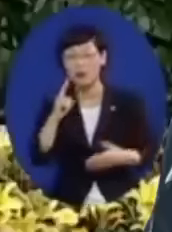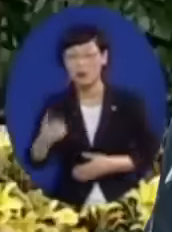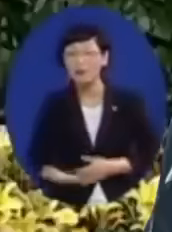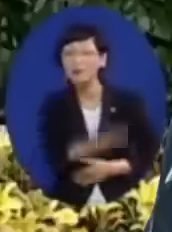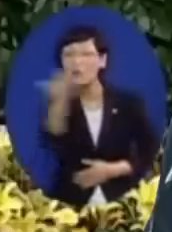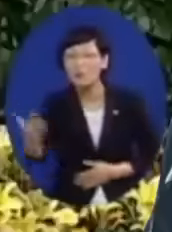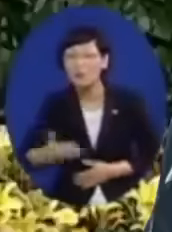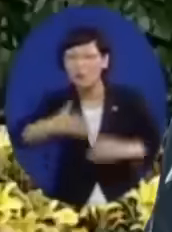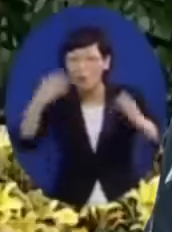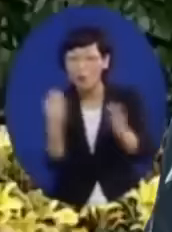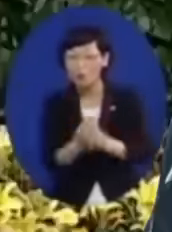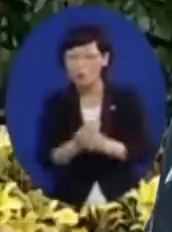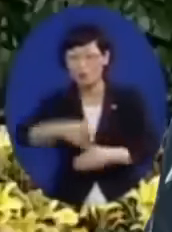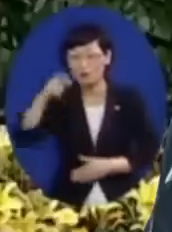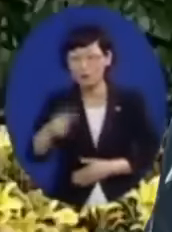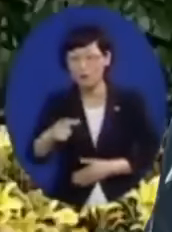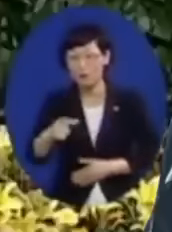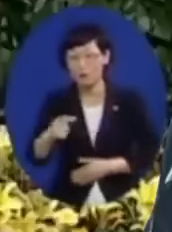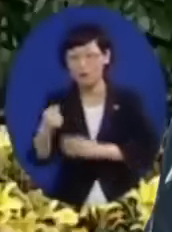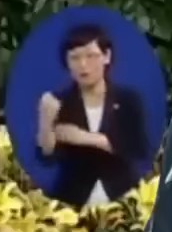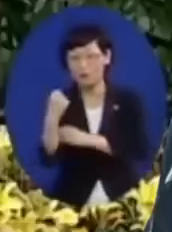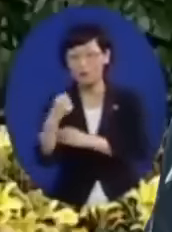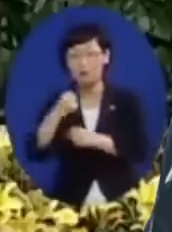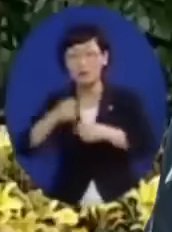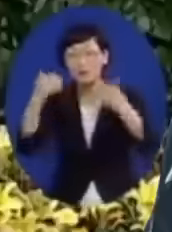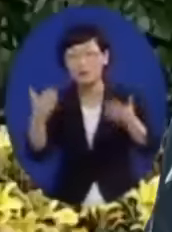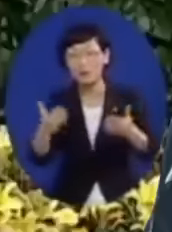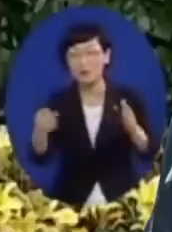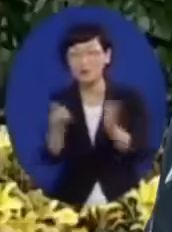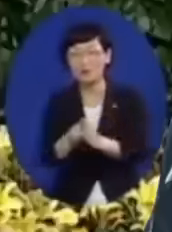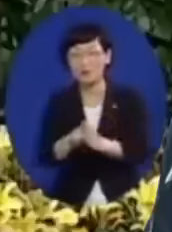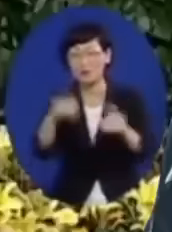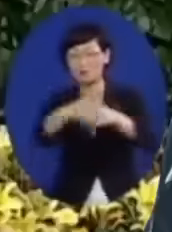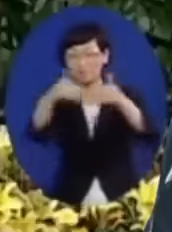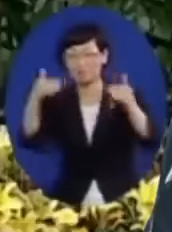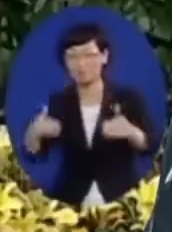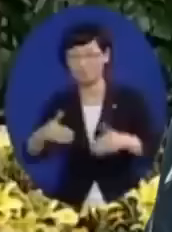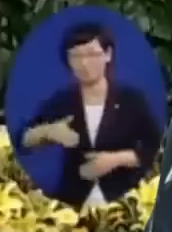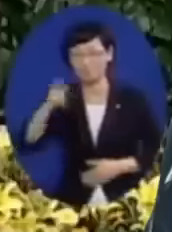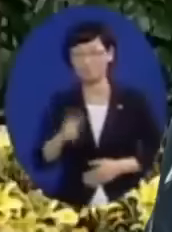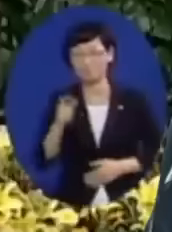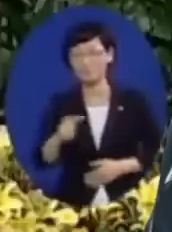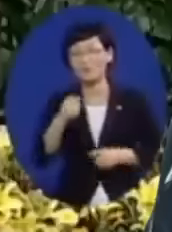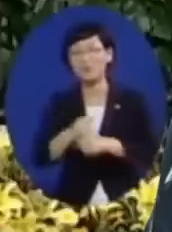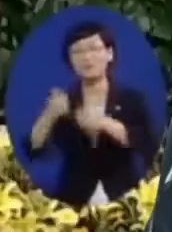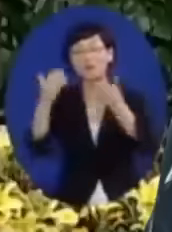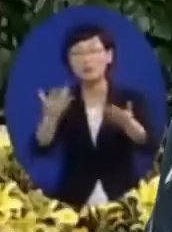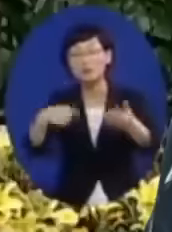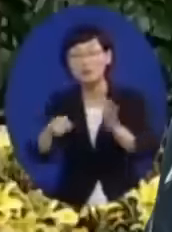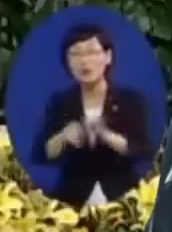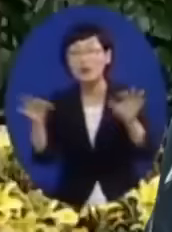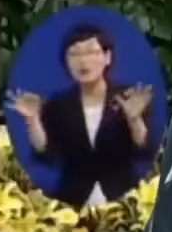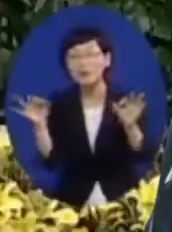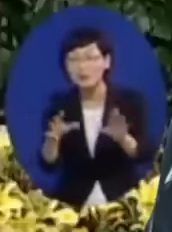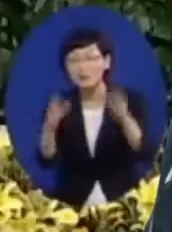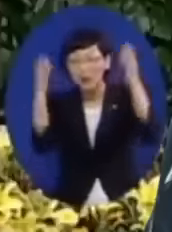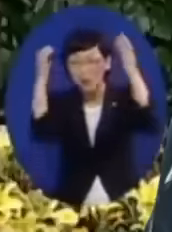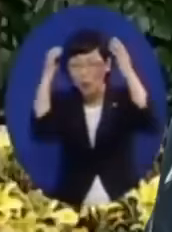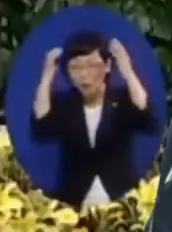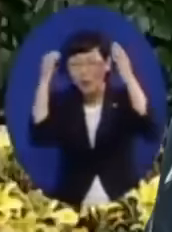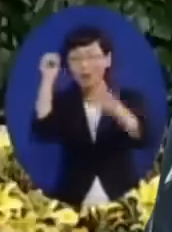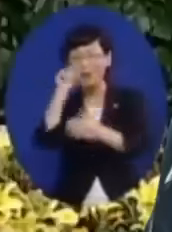만들고 굳건하게 만들고 강하게 만들고 신앙의 틀을 견고하게 만들기 위해서 잠시 동안 고난도